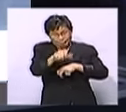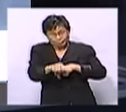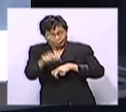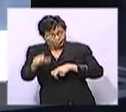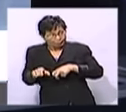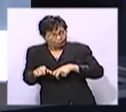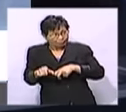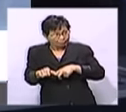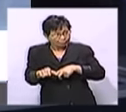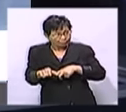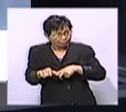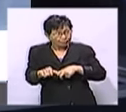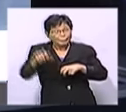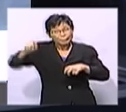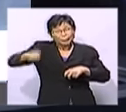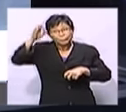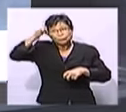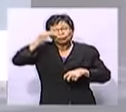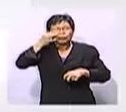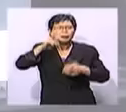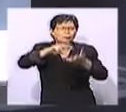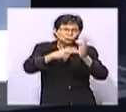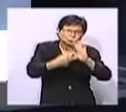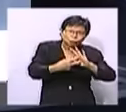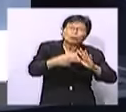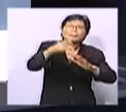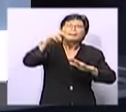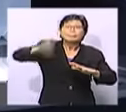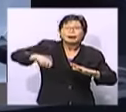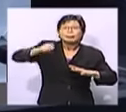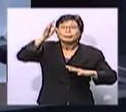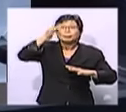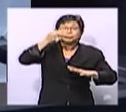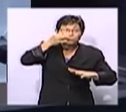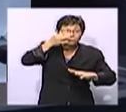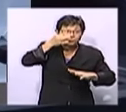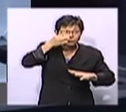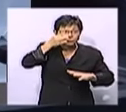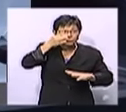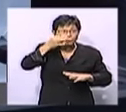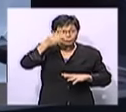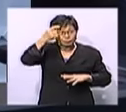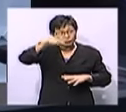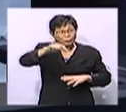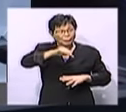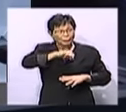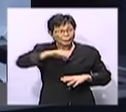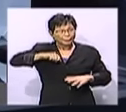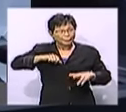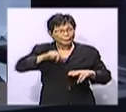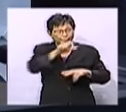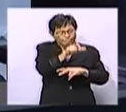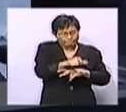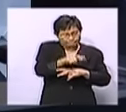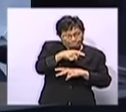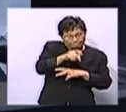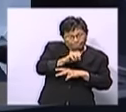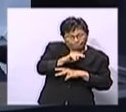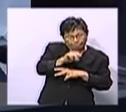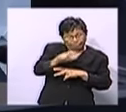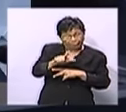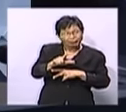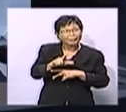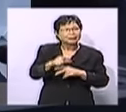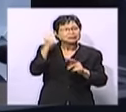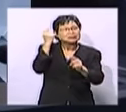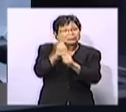Mahkamah Persekutuan. So, Mahkamah Persekutuan ya, saya merencanakan supaya ahli-ahli panel dipilih dan